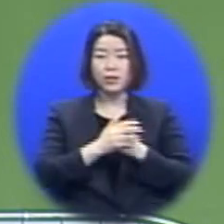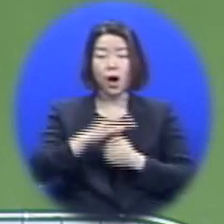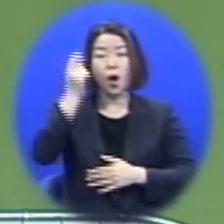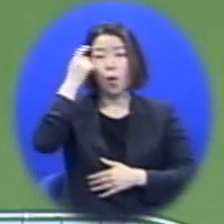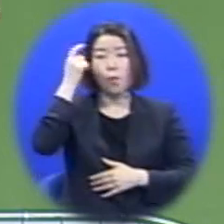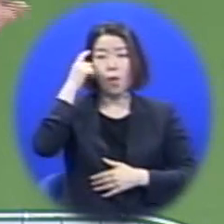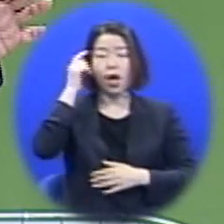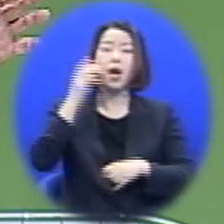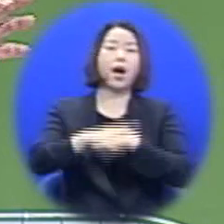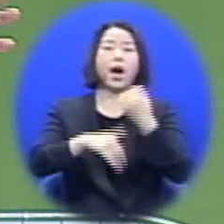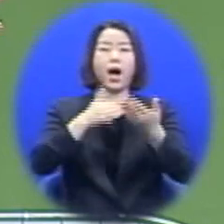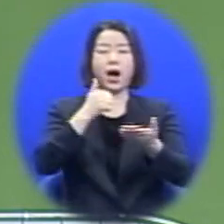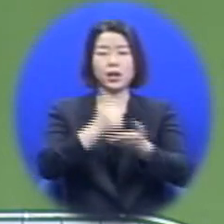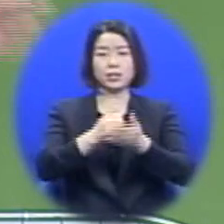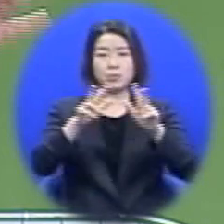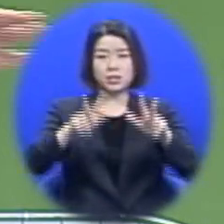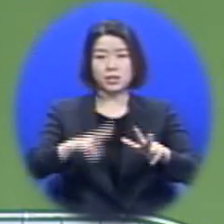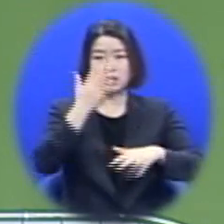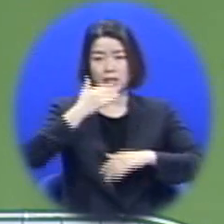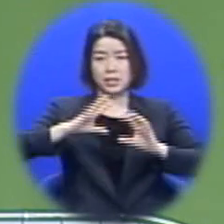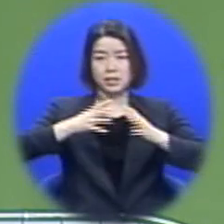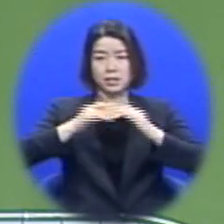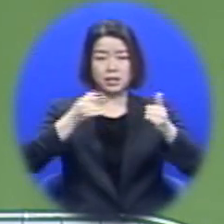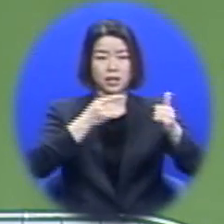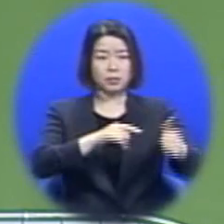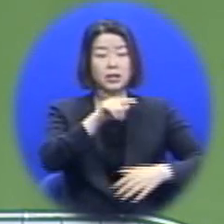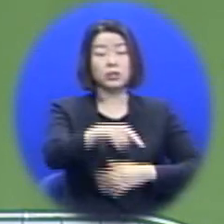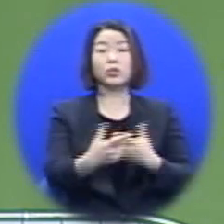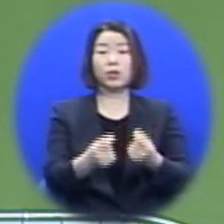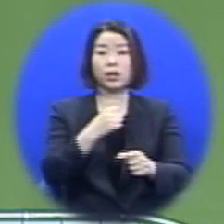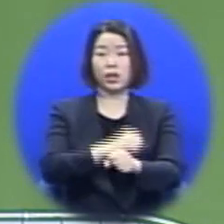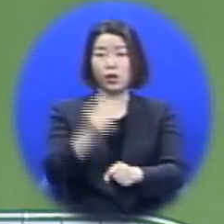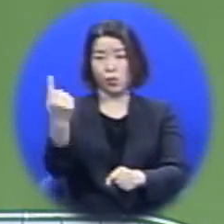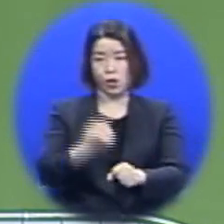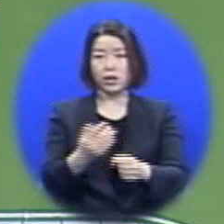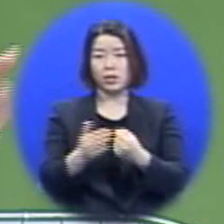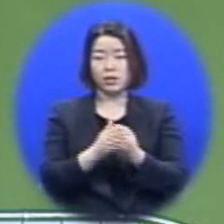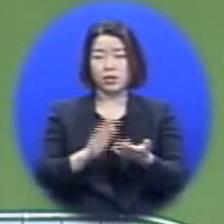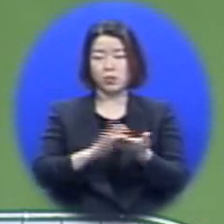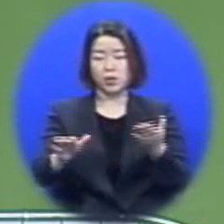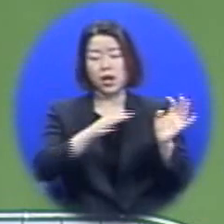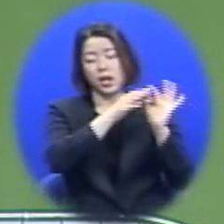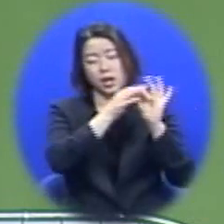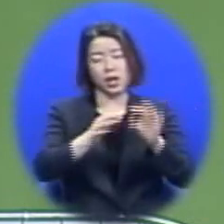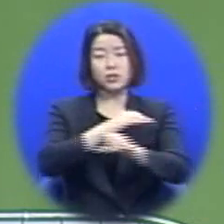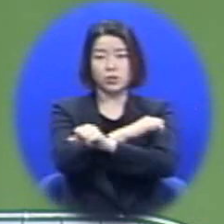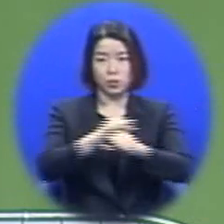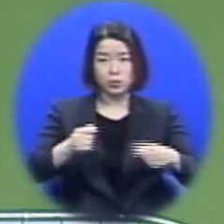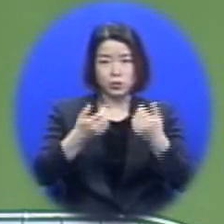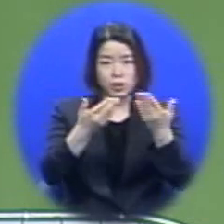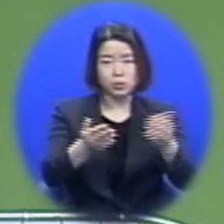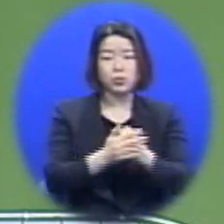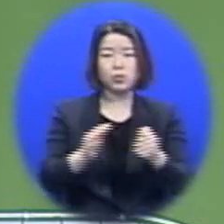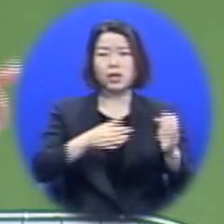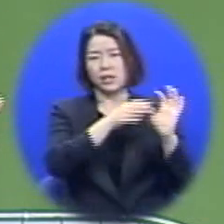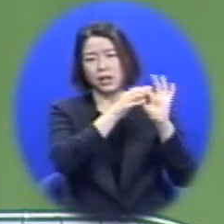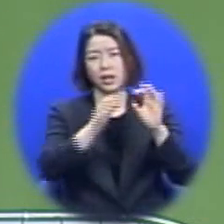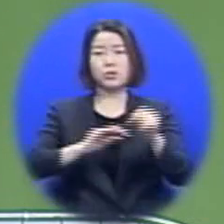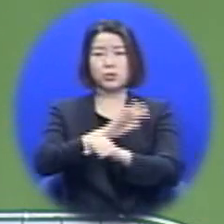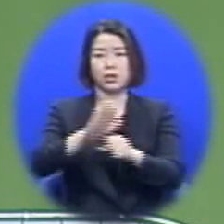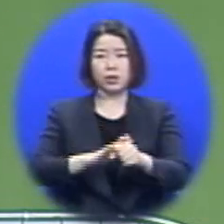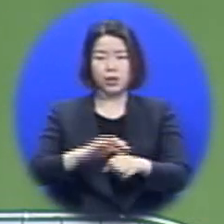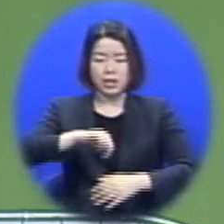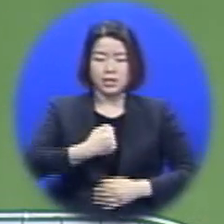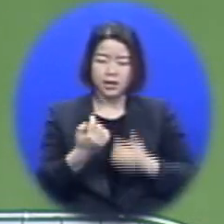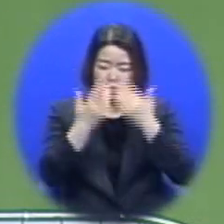하나님이 지금 이스라엘 백성들에게 그렇게 하고 계셨거든요. 끊임없이 용서하고 끊임없이 사랑하고 자기 모든 것을